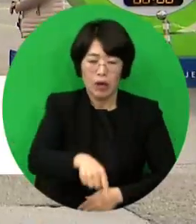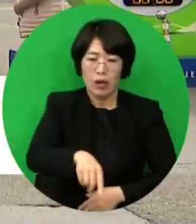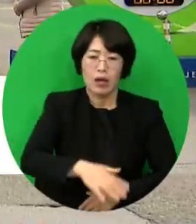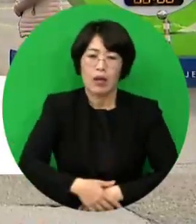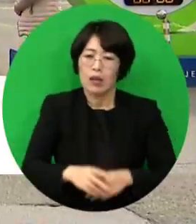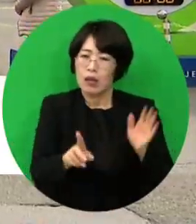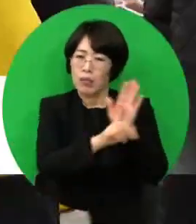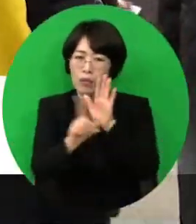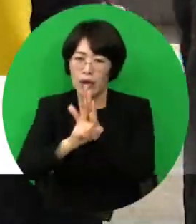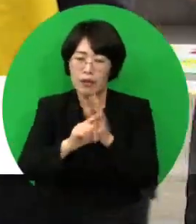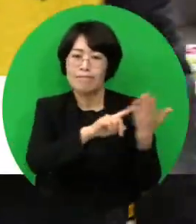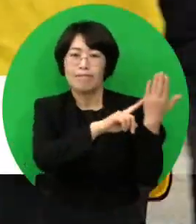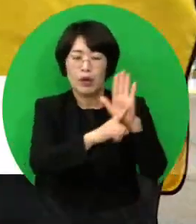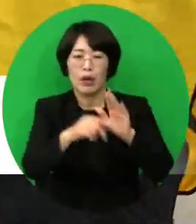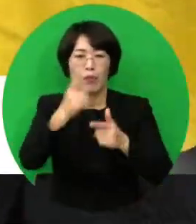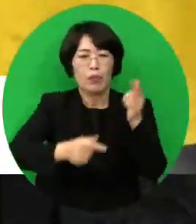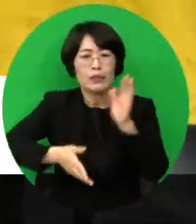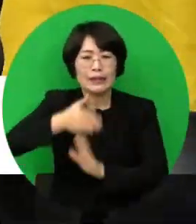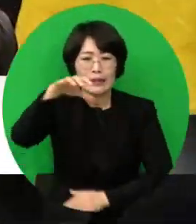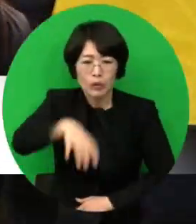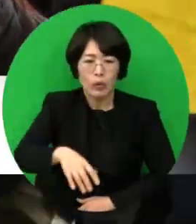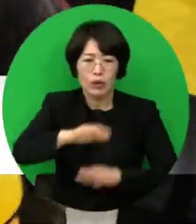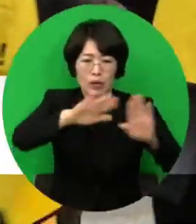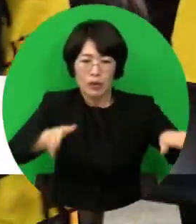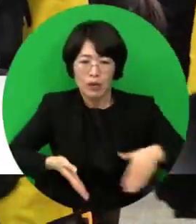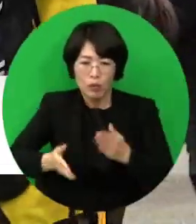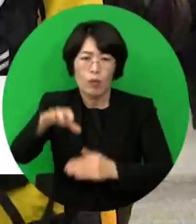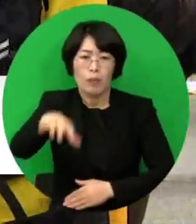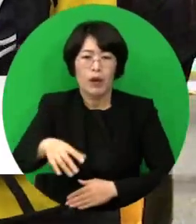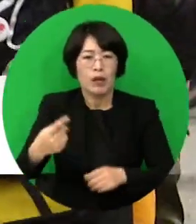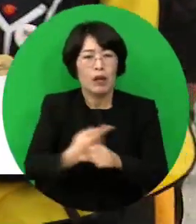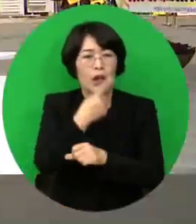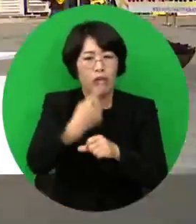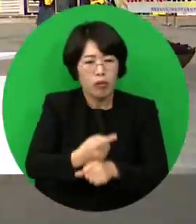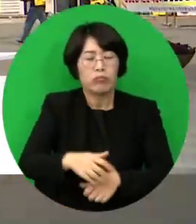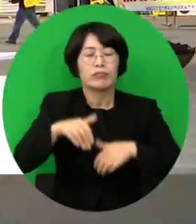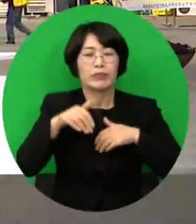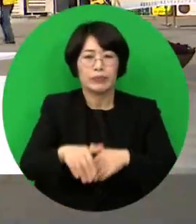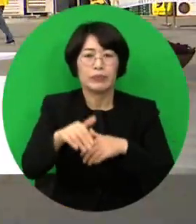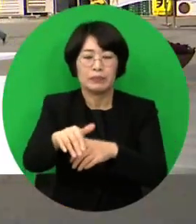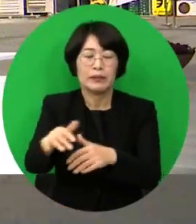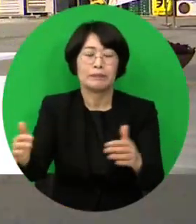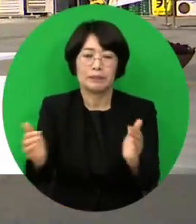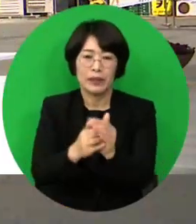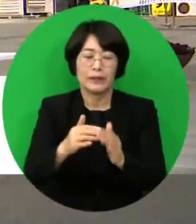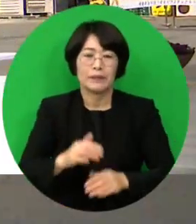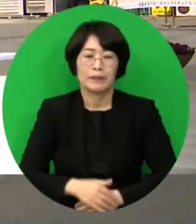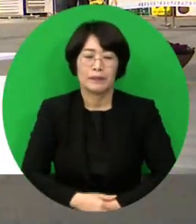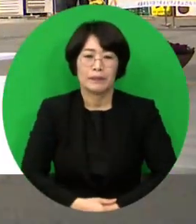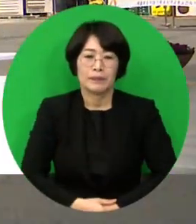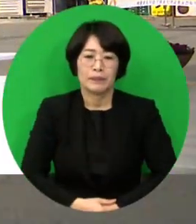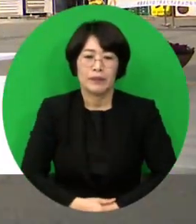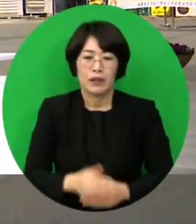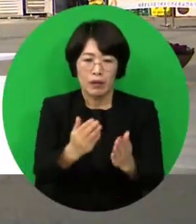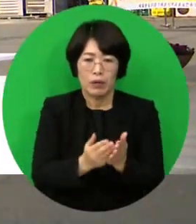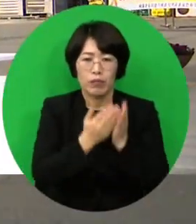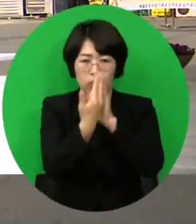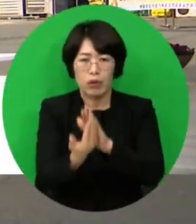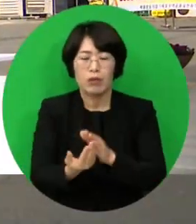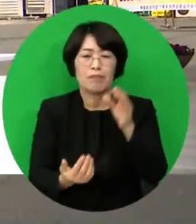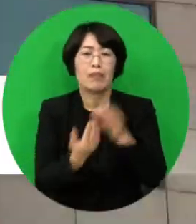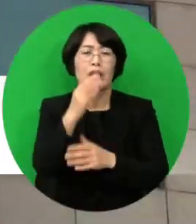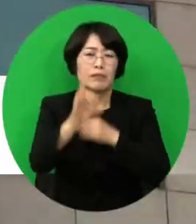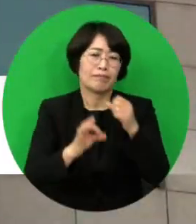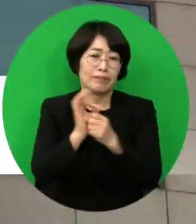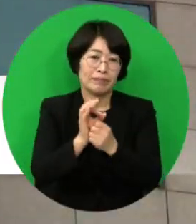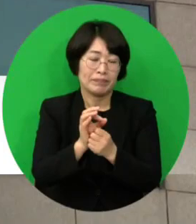연 뒤에 목포 시내에서 전남 도청 앞까지 1시간 반가량을 행진했습니다. 세월호 참사 10주기 전국